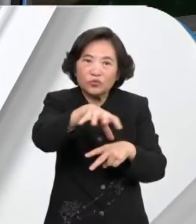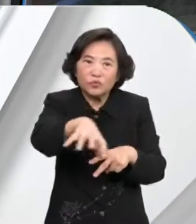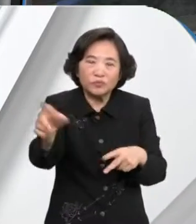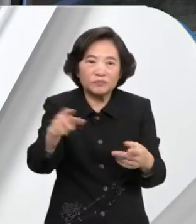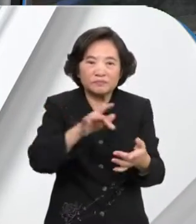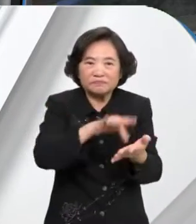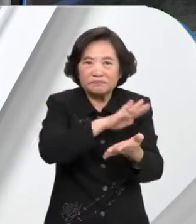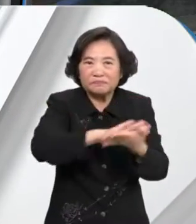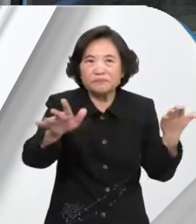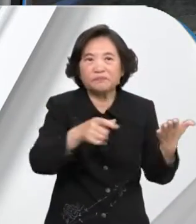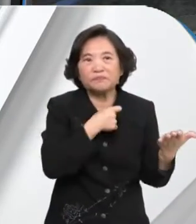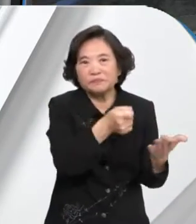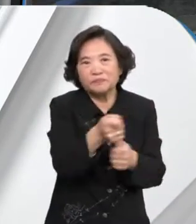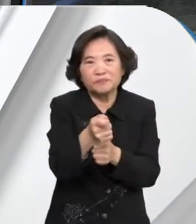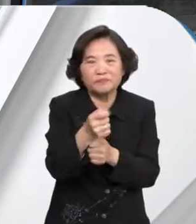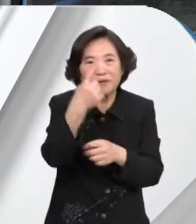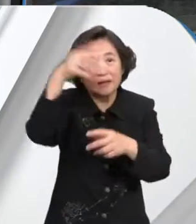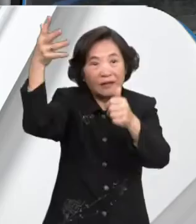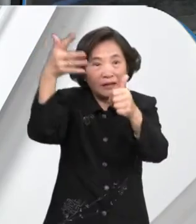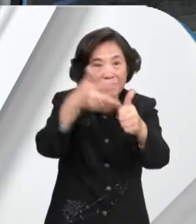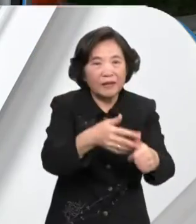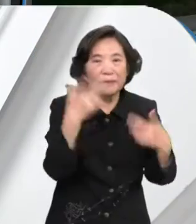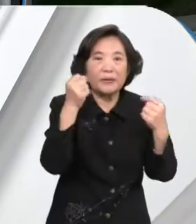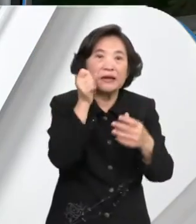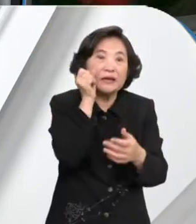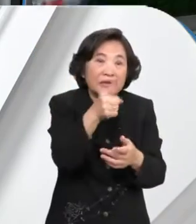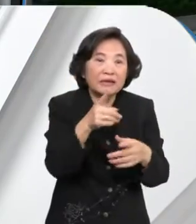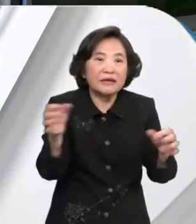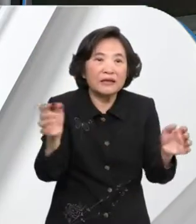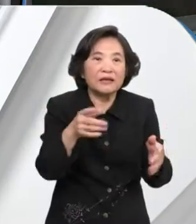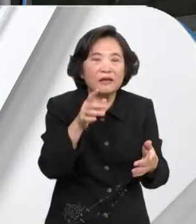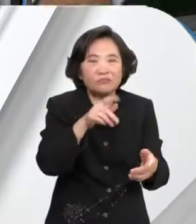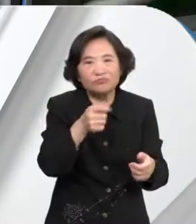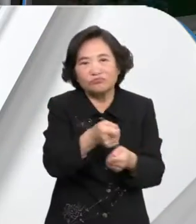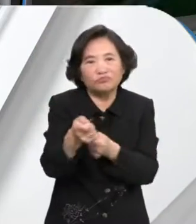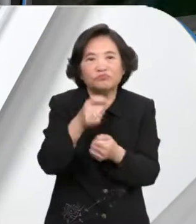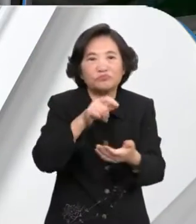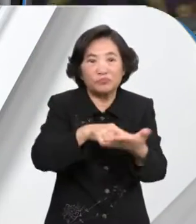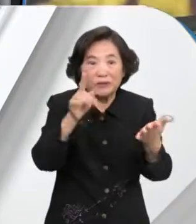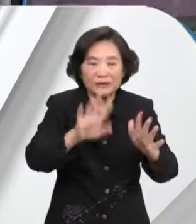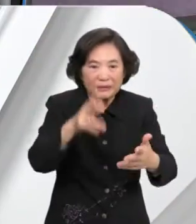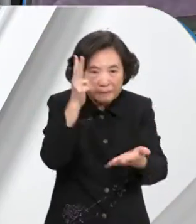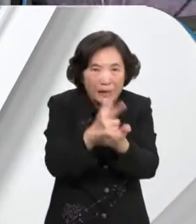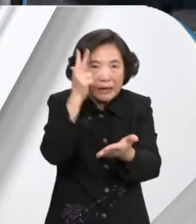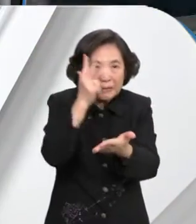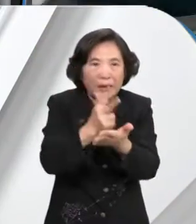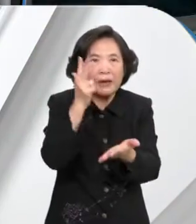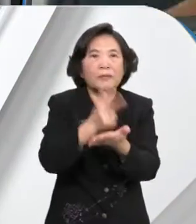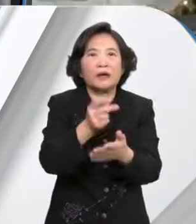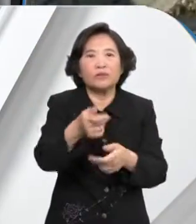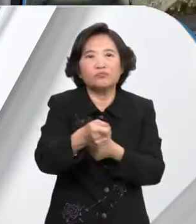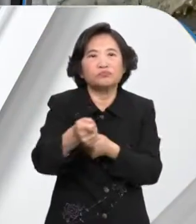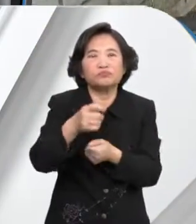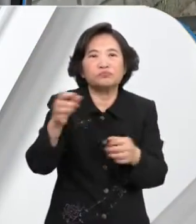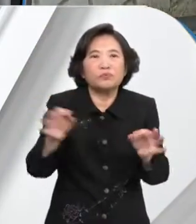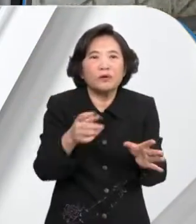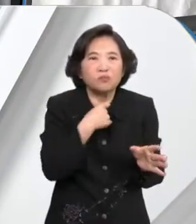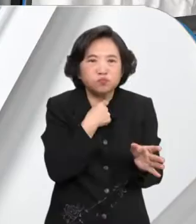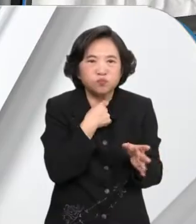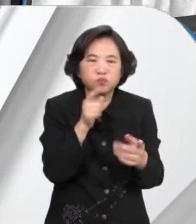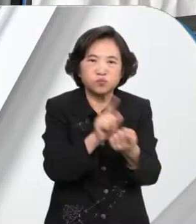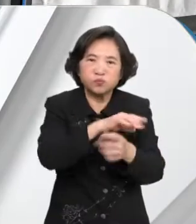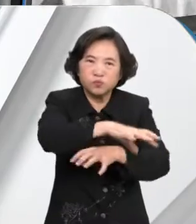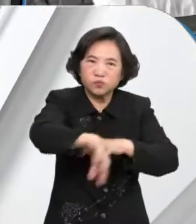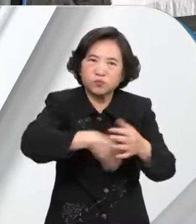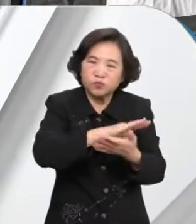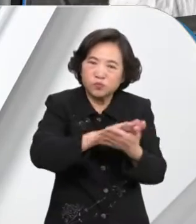所消毒。这种传统市场年代下，一张页消毒一摆，两个做大礼拜一摆，强化环境的卫生